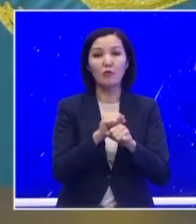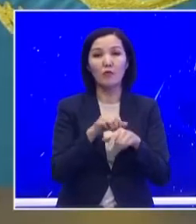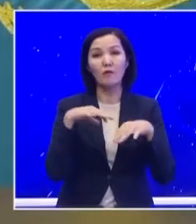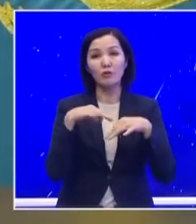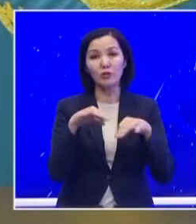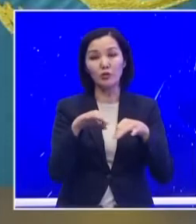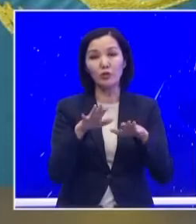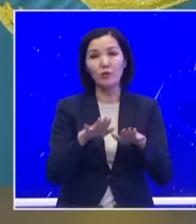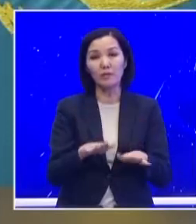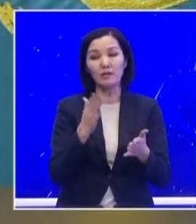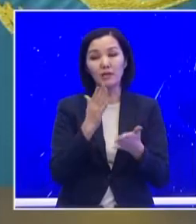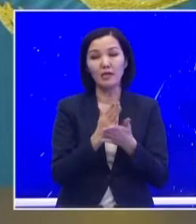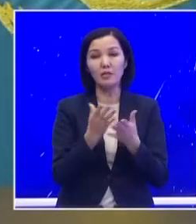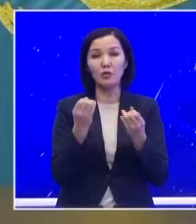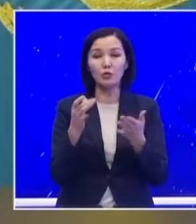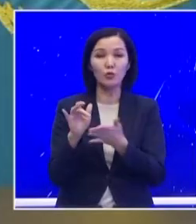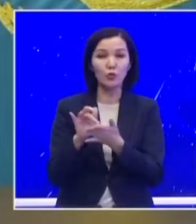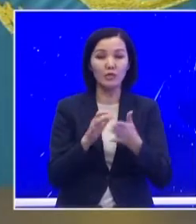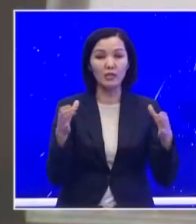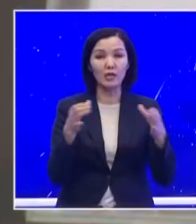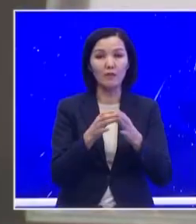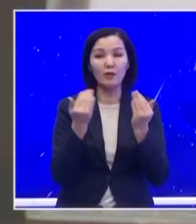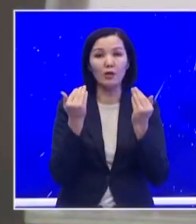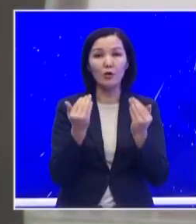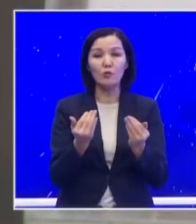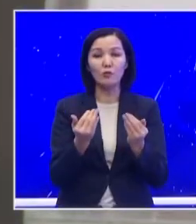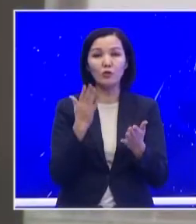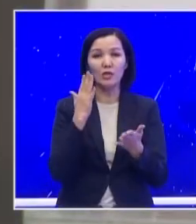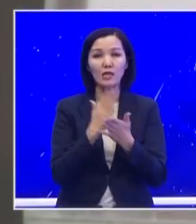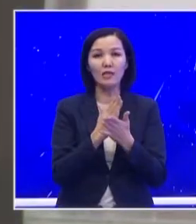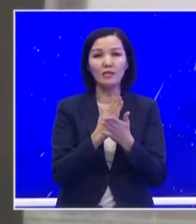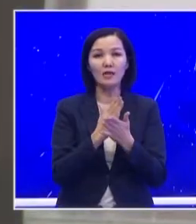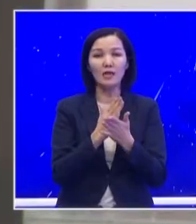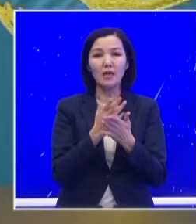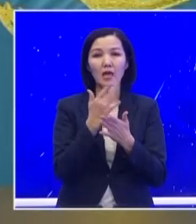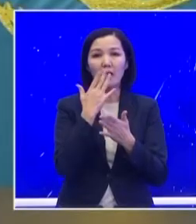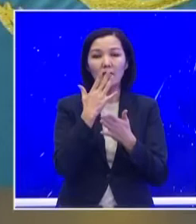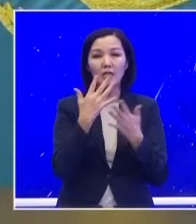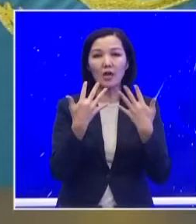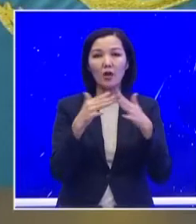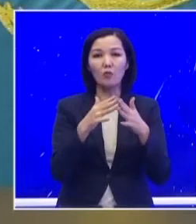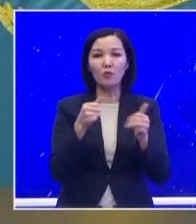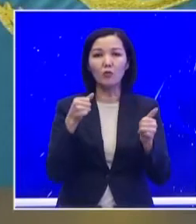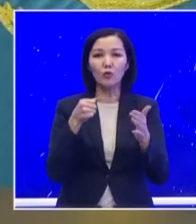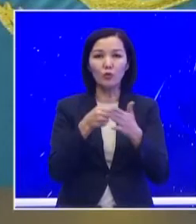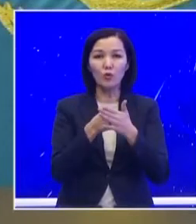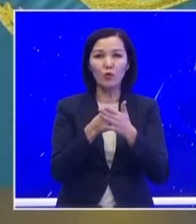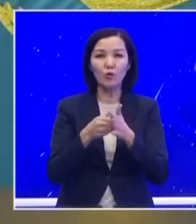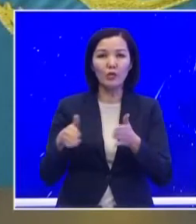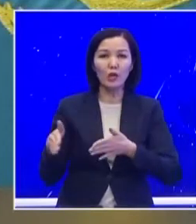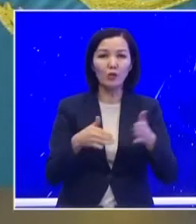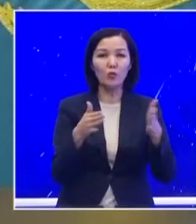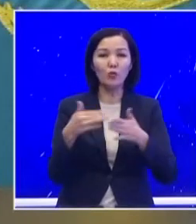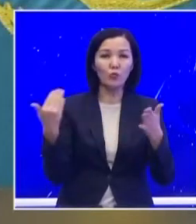там вместе с этой туристической компанией уже там есть этноаул. До Кульсайских озер дорогу мы сделали.